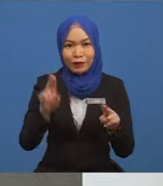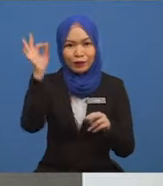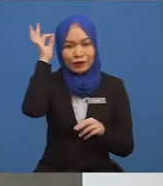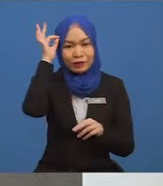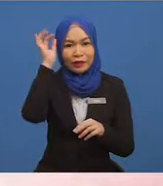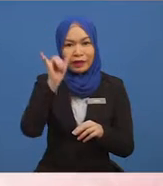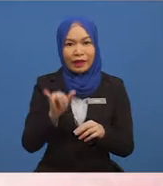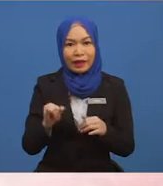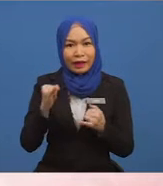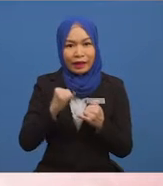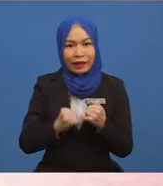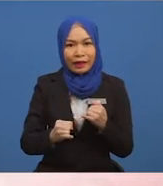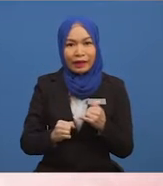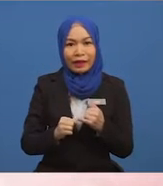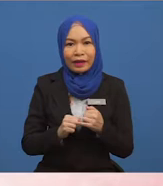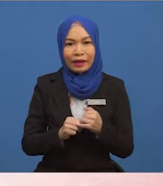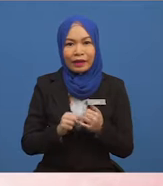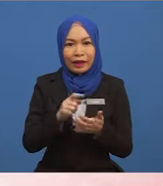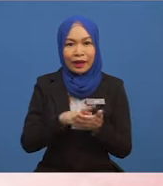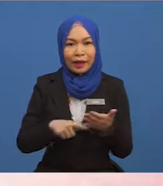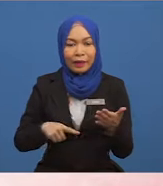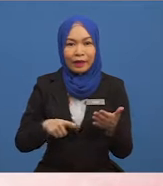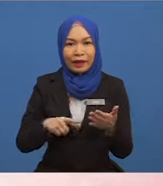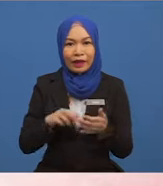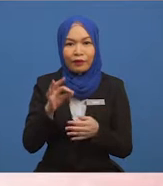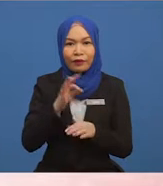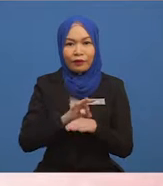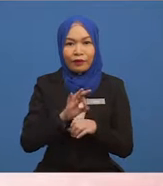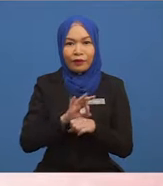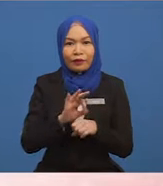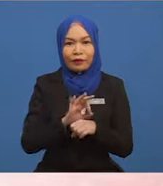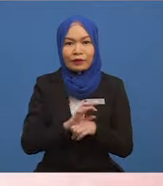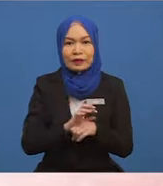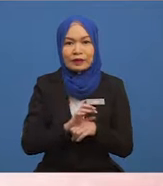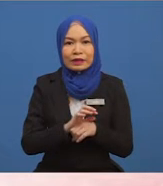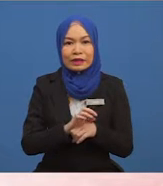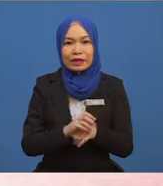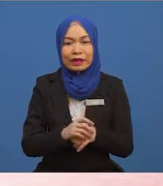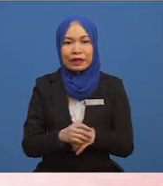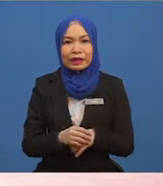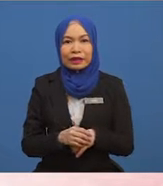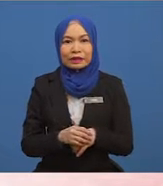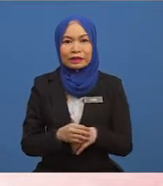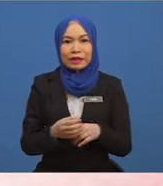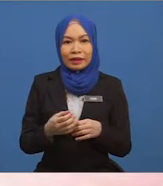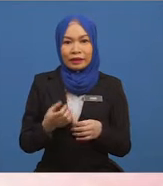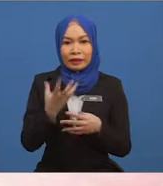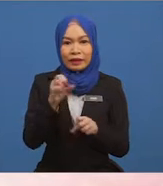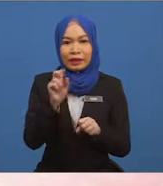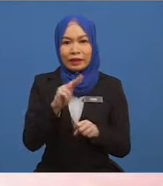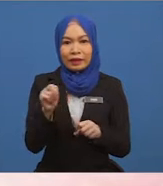terakhir adalah apakah fungsi penyediaan tabung didih B? Ada sesiapa lagi yang ingin